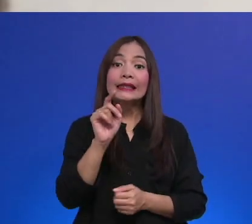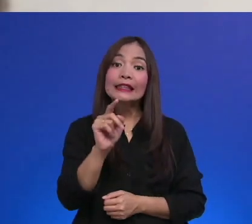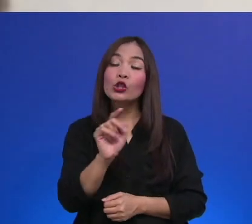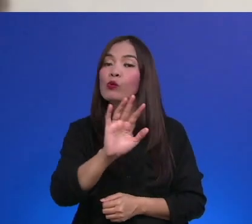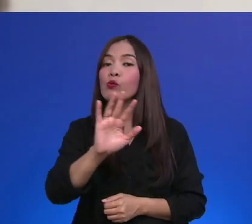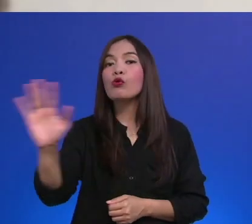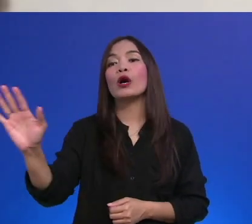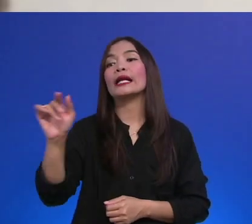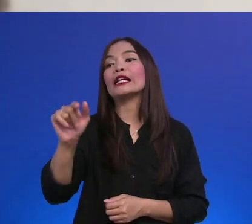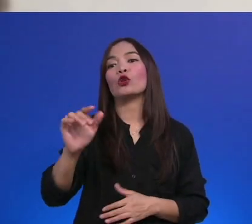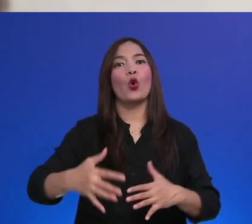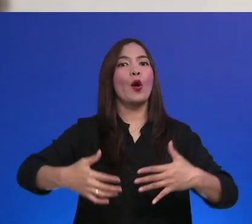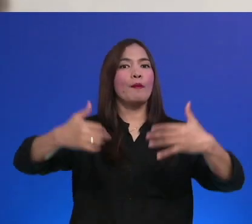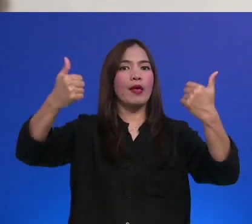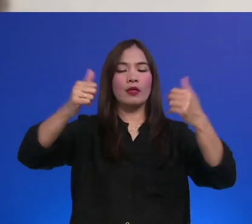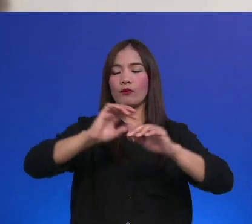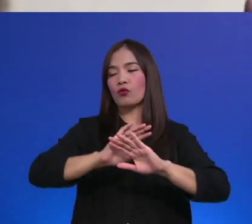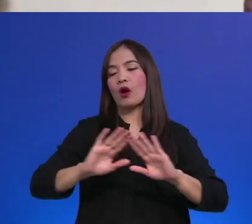berarti dia hebat